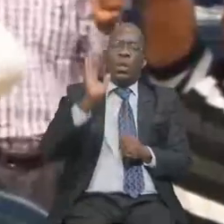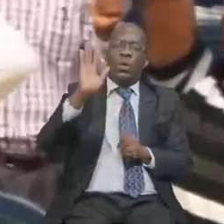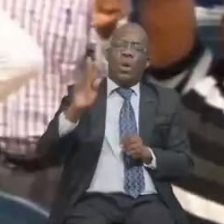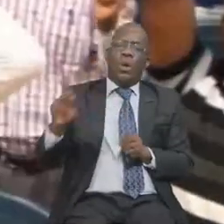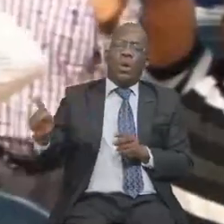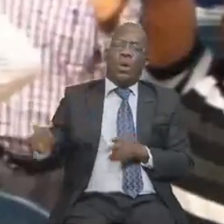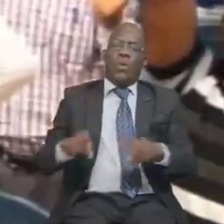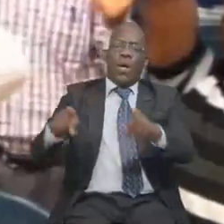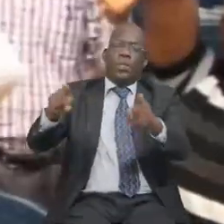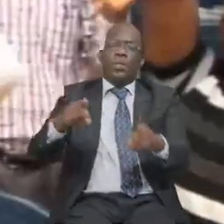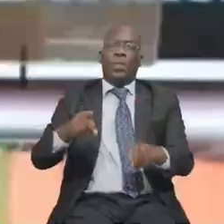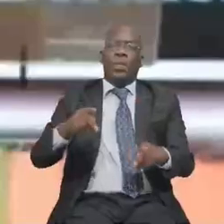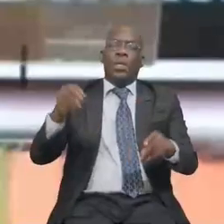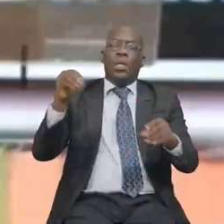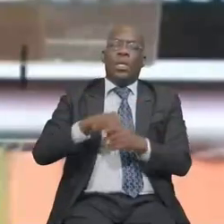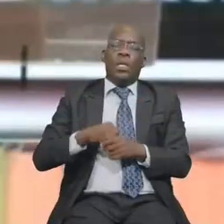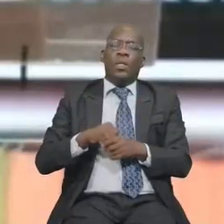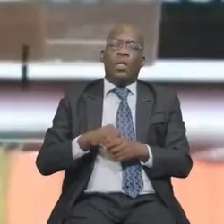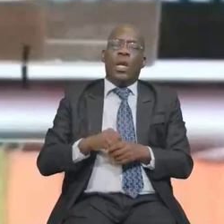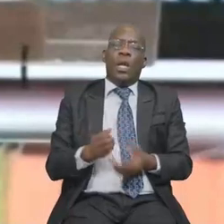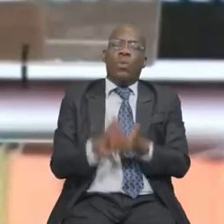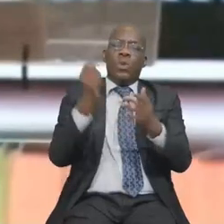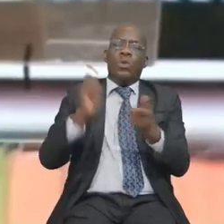le rôle que tu joues en préparant l'épouse de Christ,